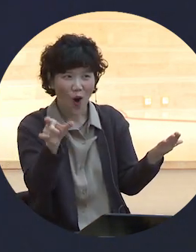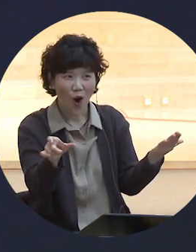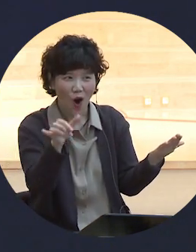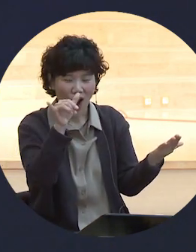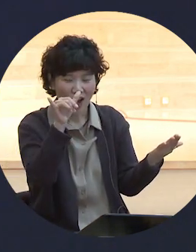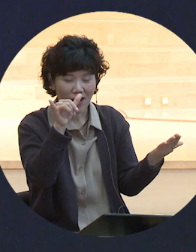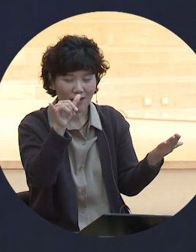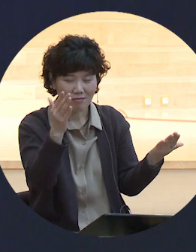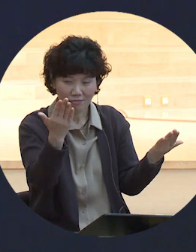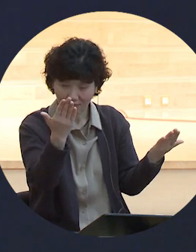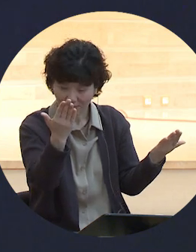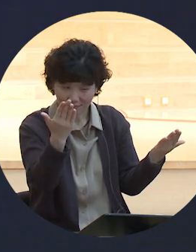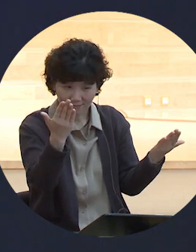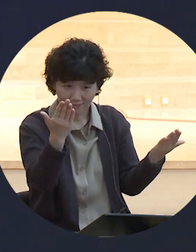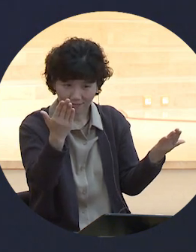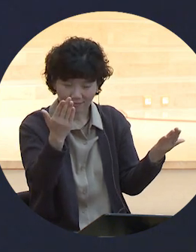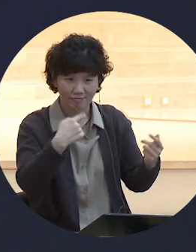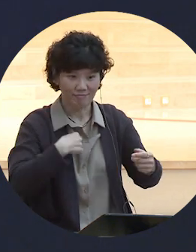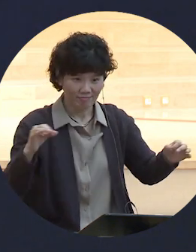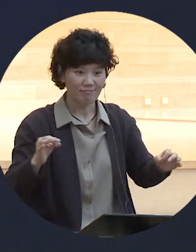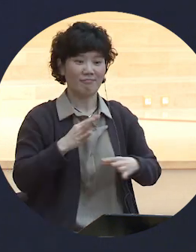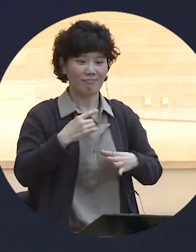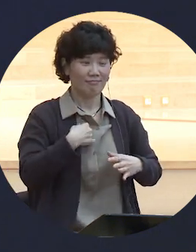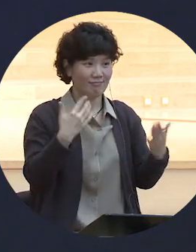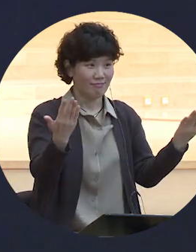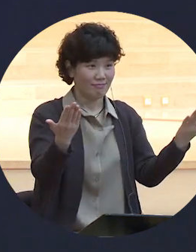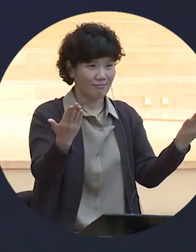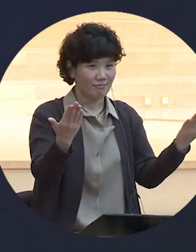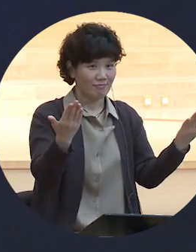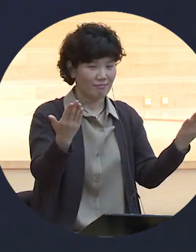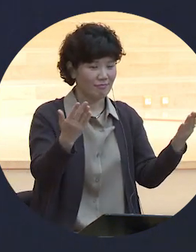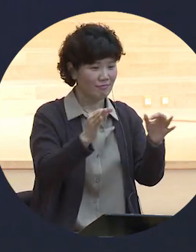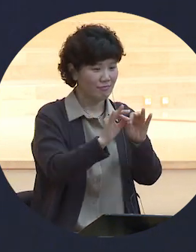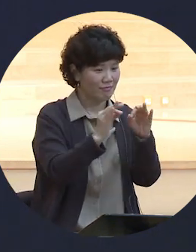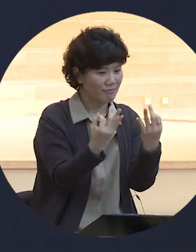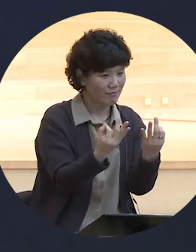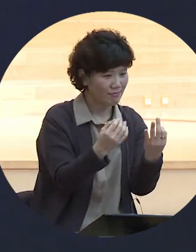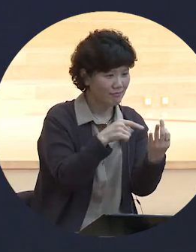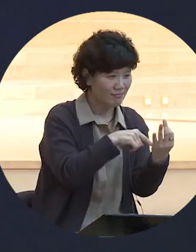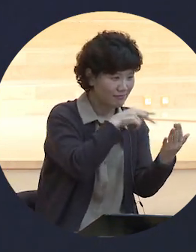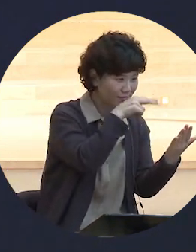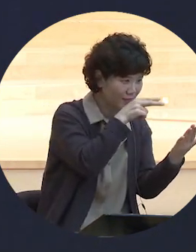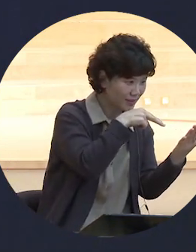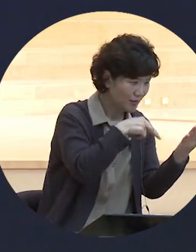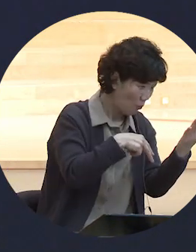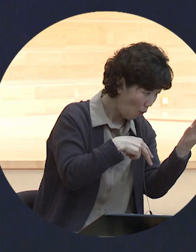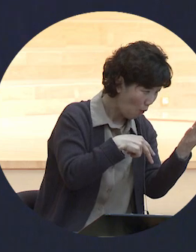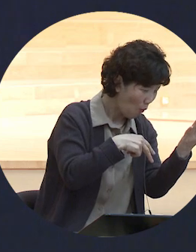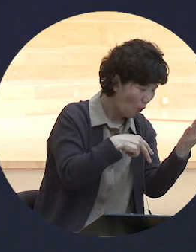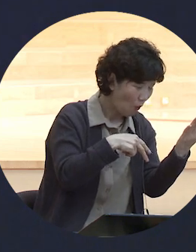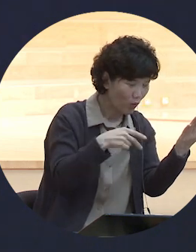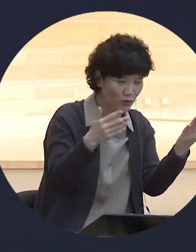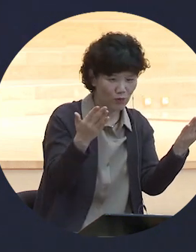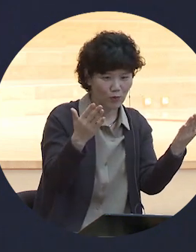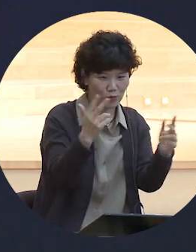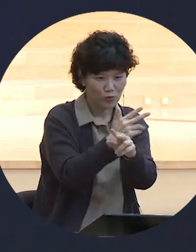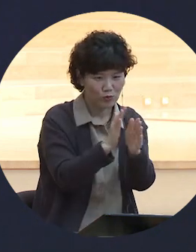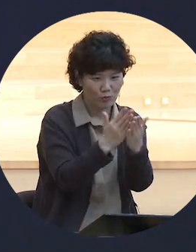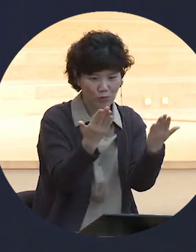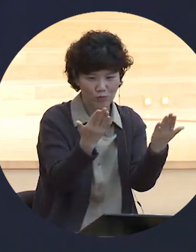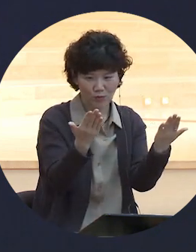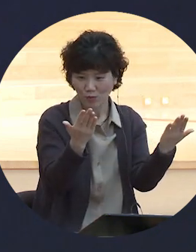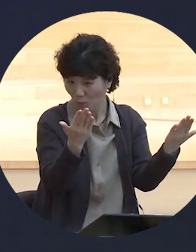그래서 제가 좀 놀라가지고 그 페북에 올라온 글을 읽고 또 이걸 쳐다보고 이걸